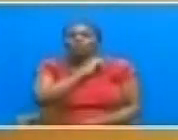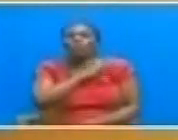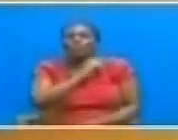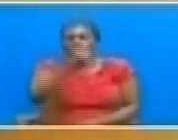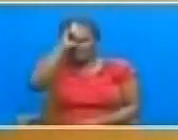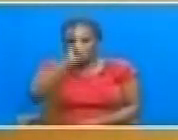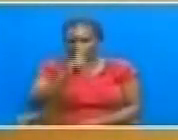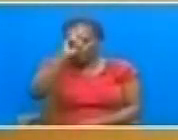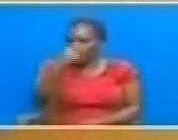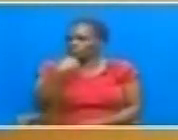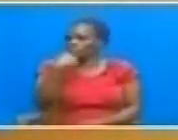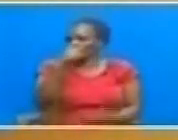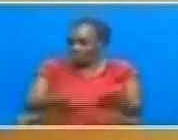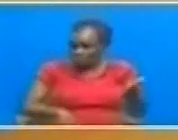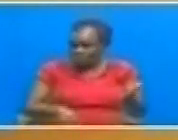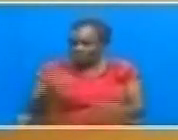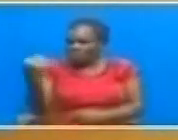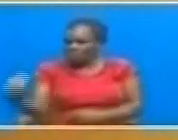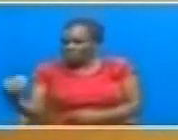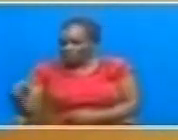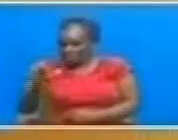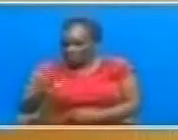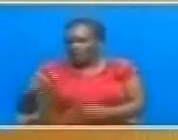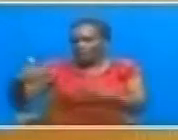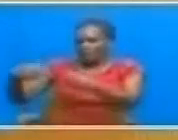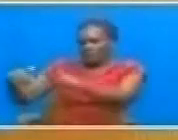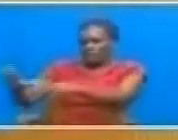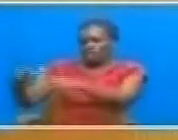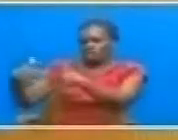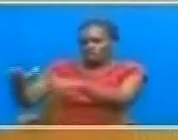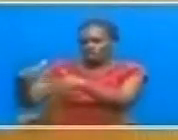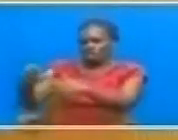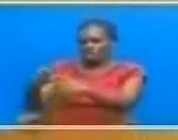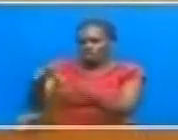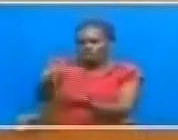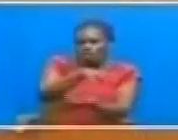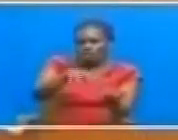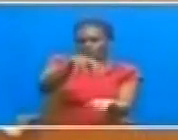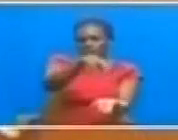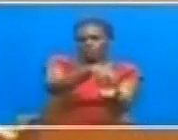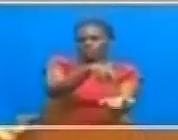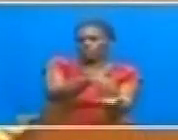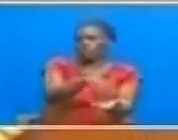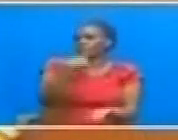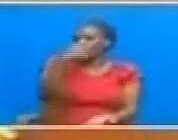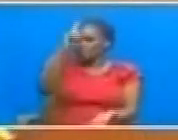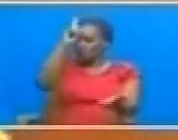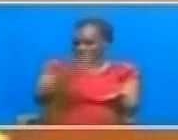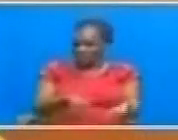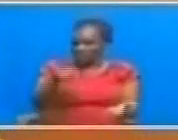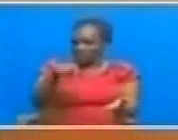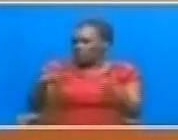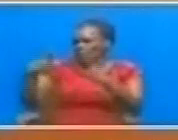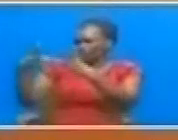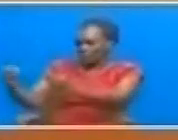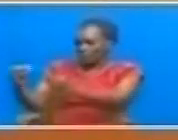kile wanasema ni kuendelea kutoweka kwa watoto wao wa kiume kwa njia za kutatanisha. Aidha, wamedai kwamba wamekuwa